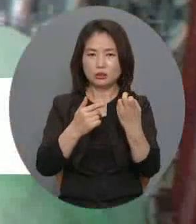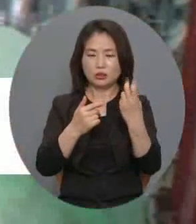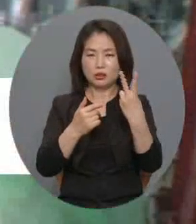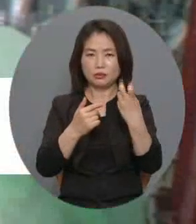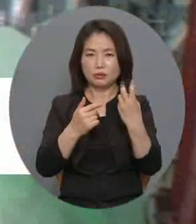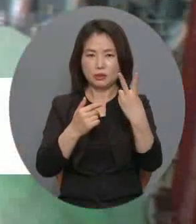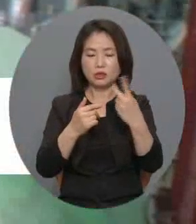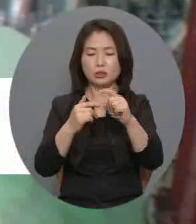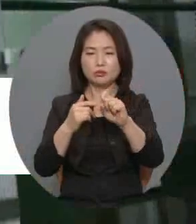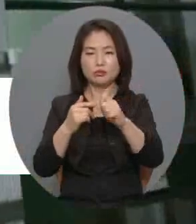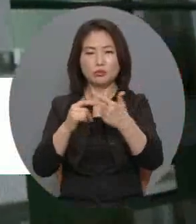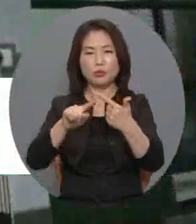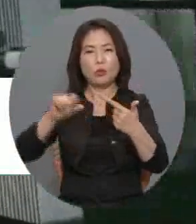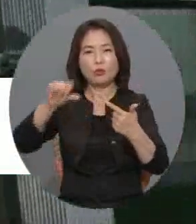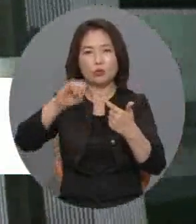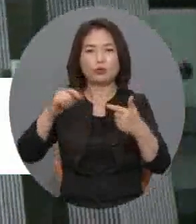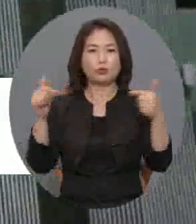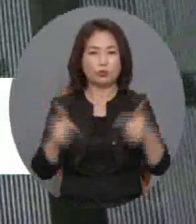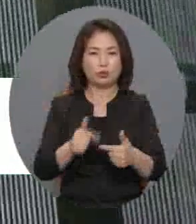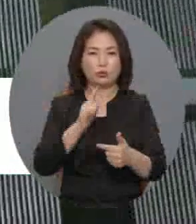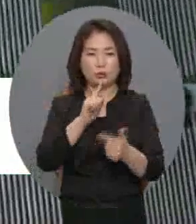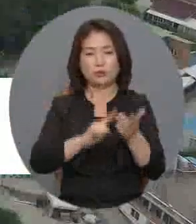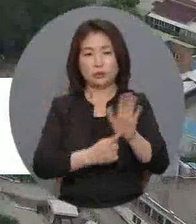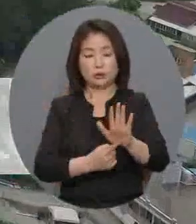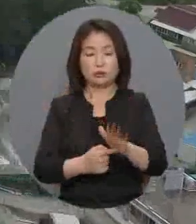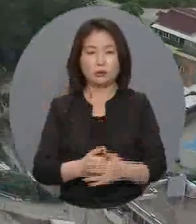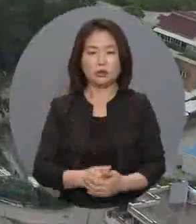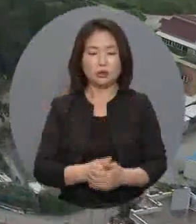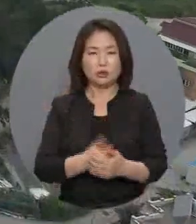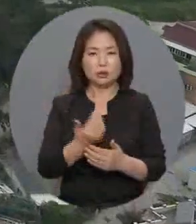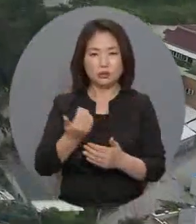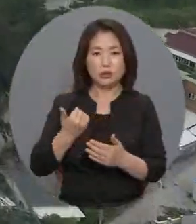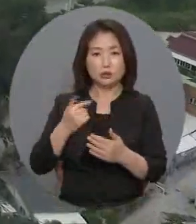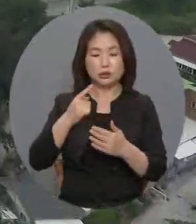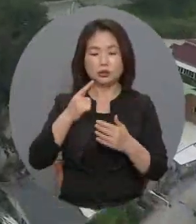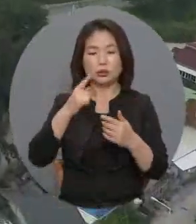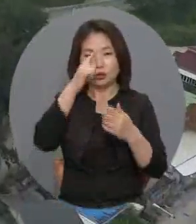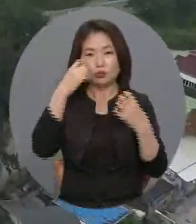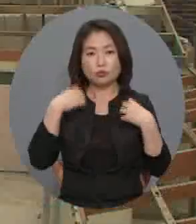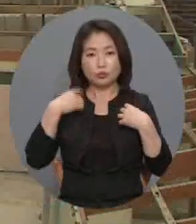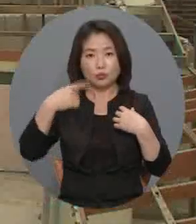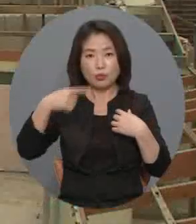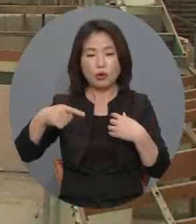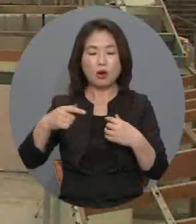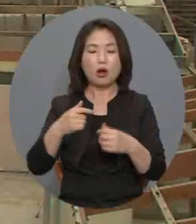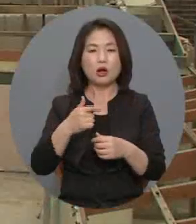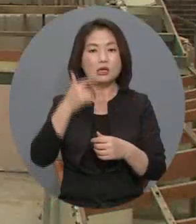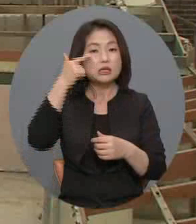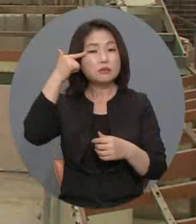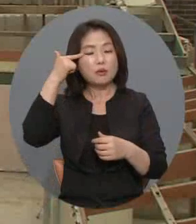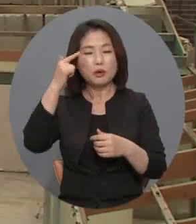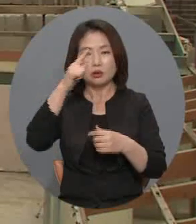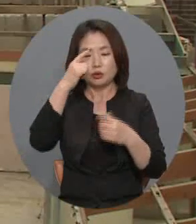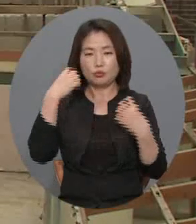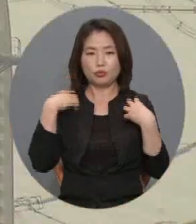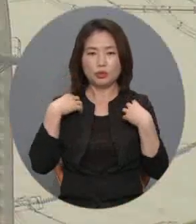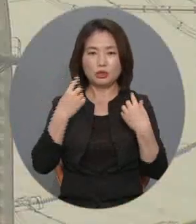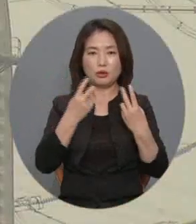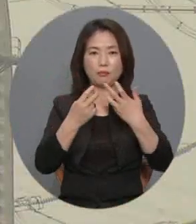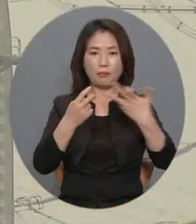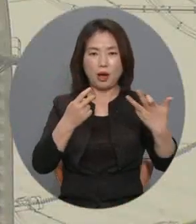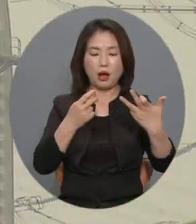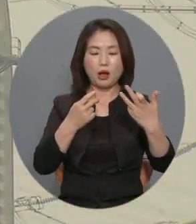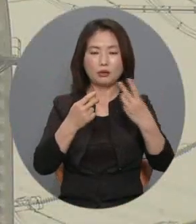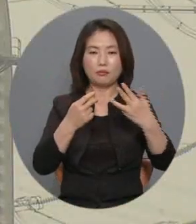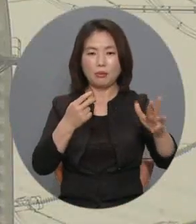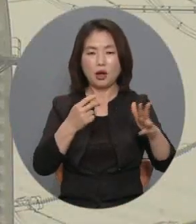기준 16.5%로 줄이겠다고 밝혔습니다. 이전 정부에서는 어땠을까? 앞서 이명박 정부 때인 2008년